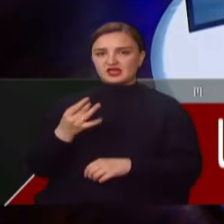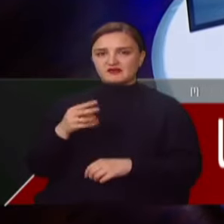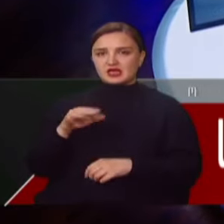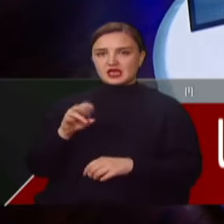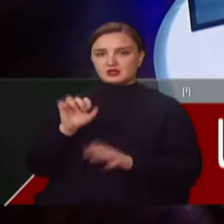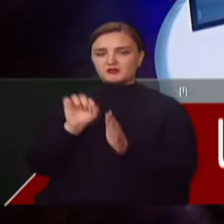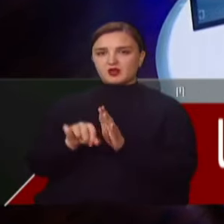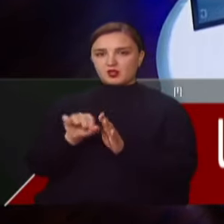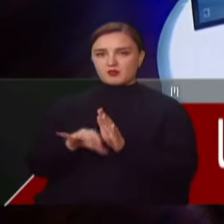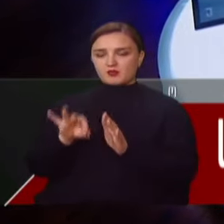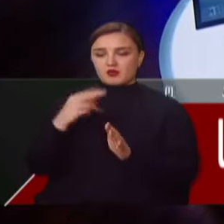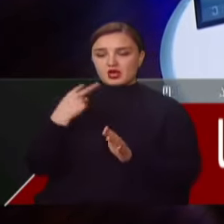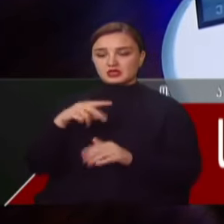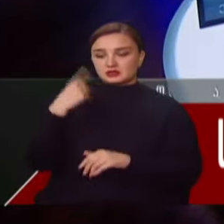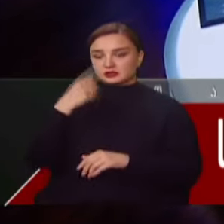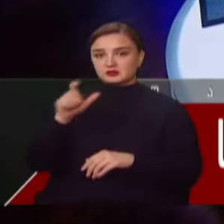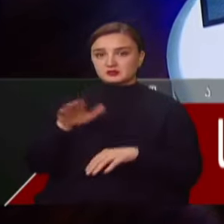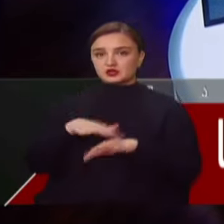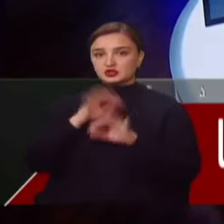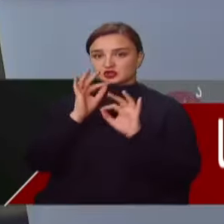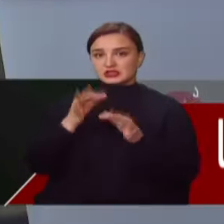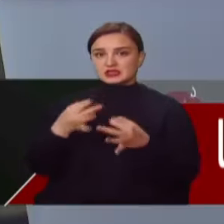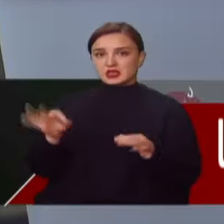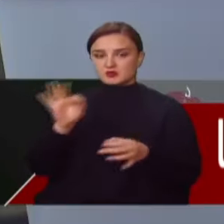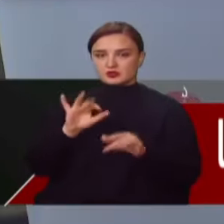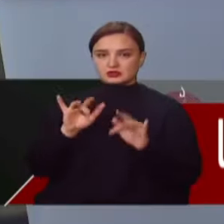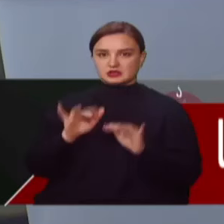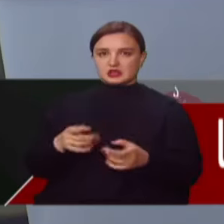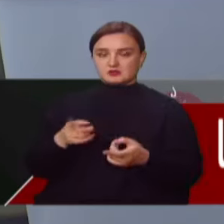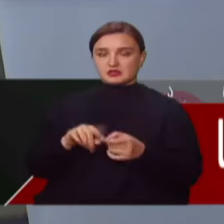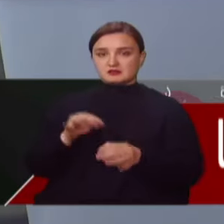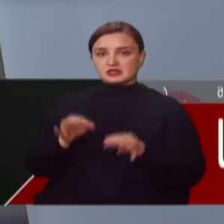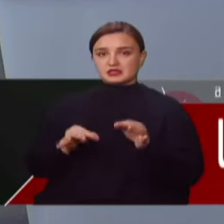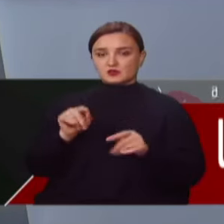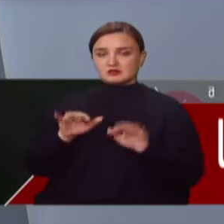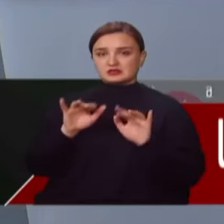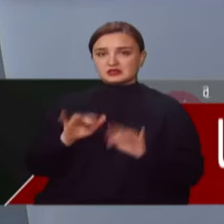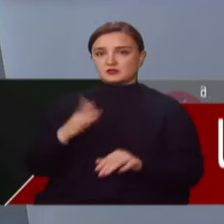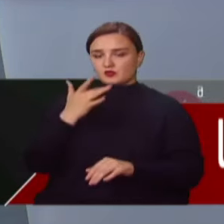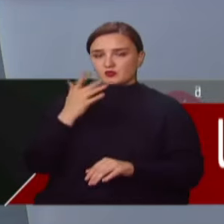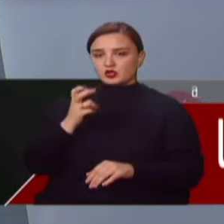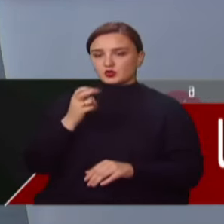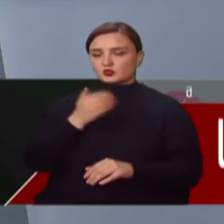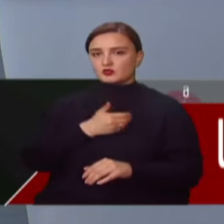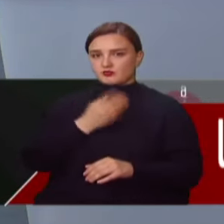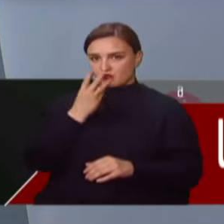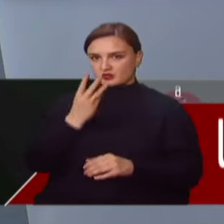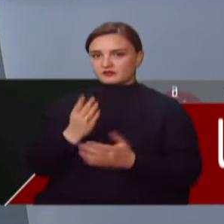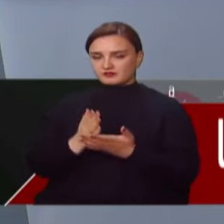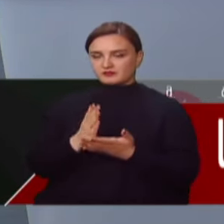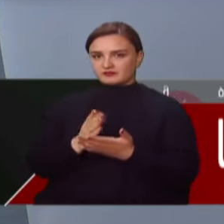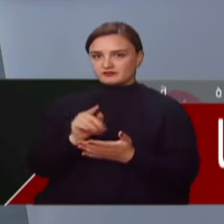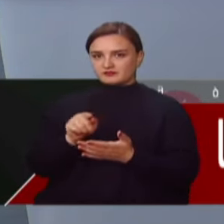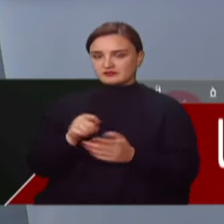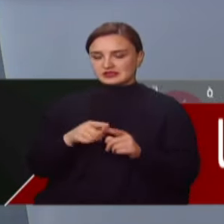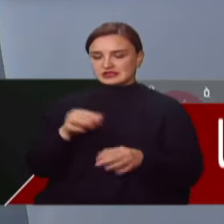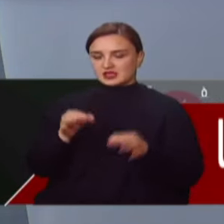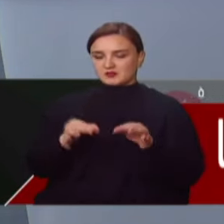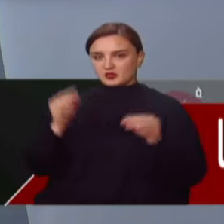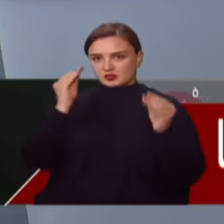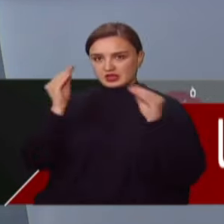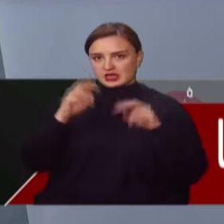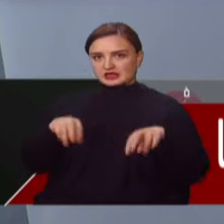მკვლობისთვის გასამართლებული პირების შეწყალების საქმეებს ეხება. სასამართლომ ამ საქმეებში პოლიტიკური მოტივებიც გამორიცხა და დაასკვნა, რომ სასამართლო